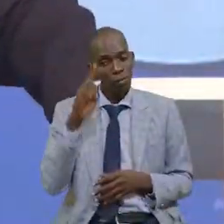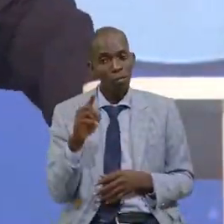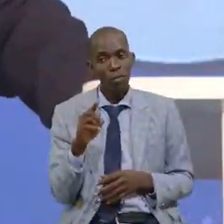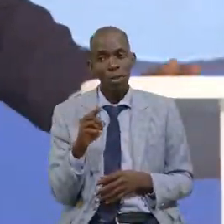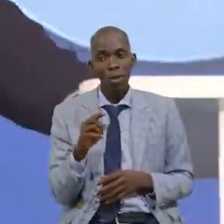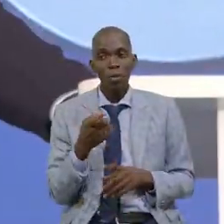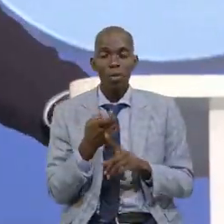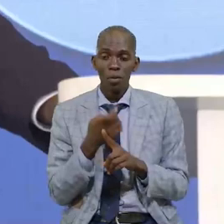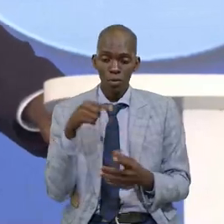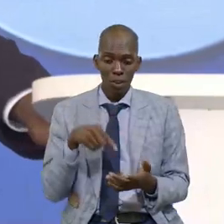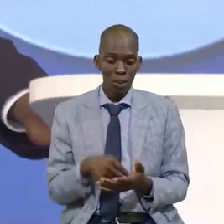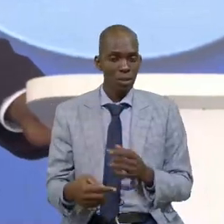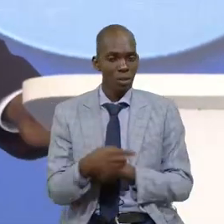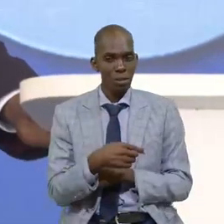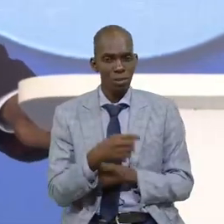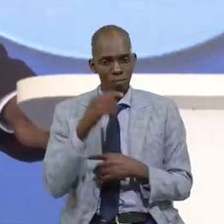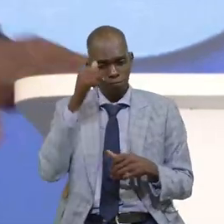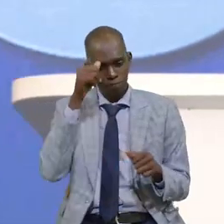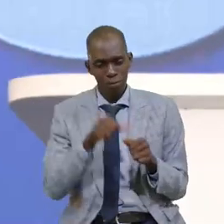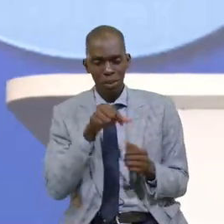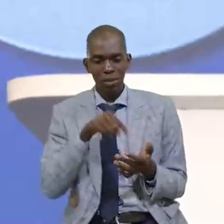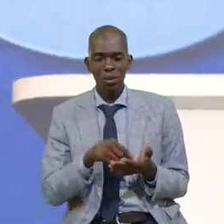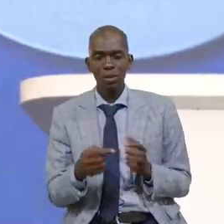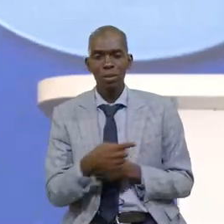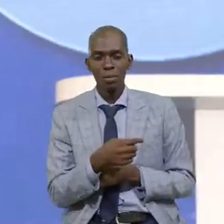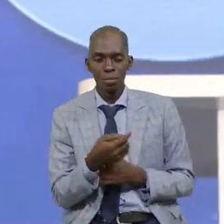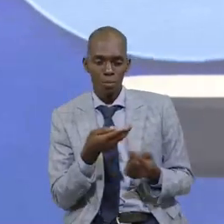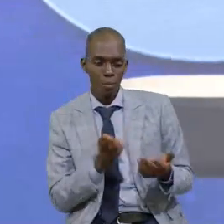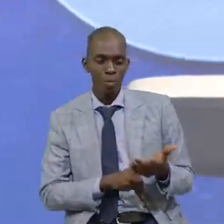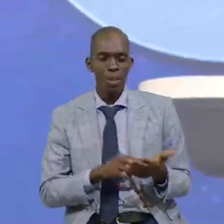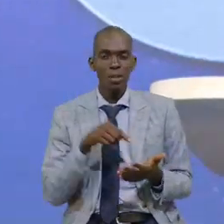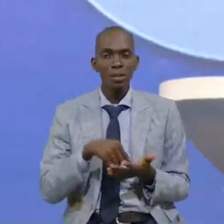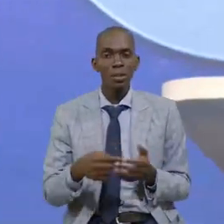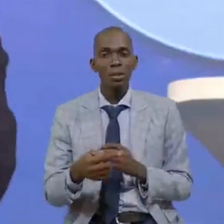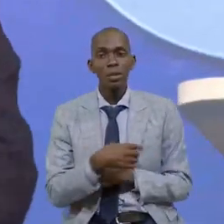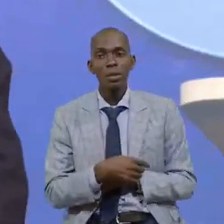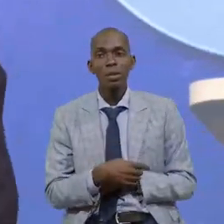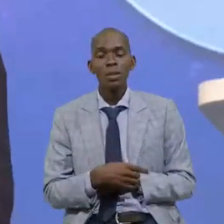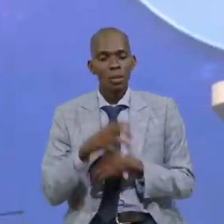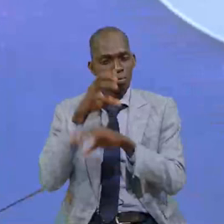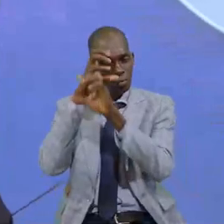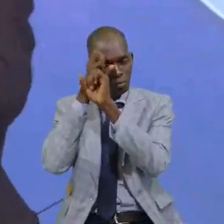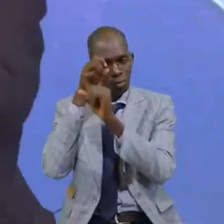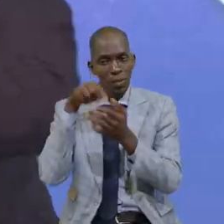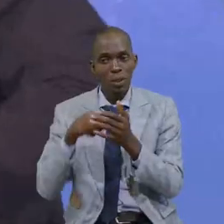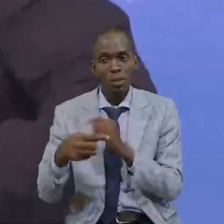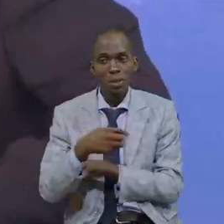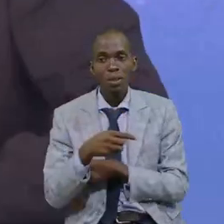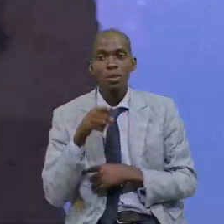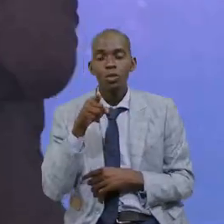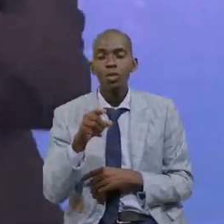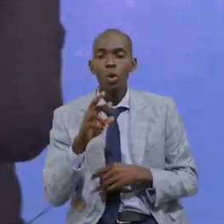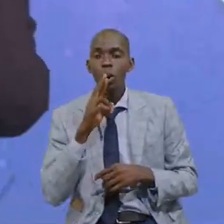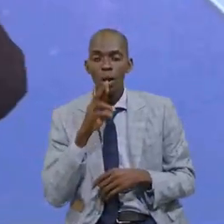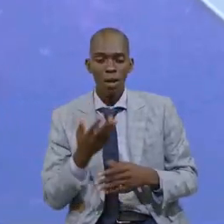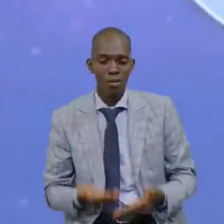À partir de ce jour, marque la date. Écris la date, le jour. Tu es élevé au-dessus